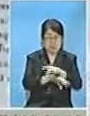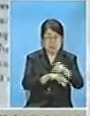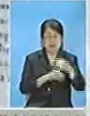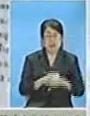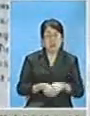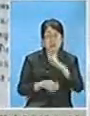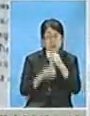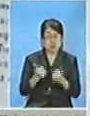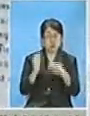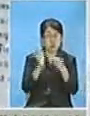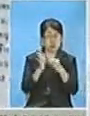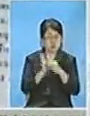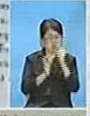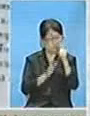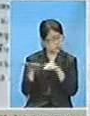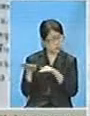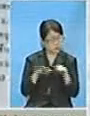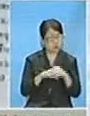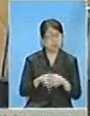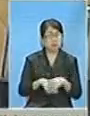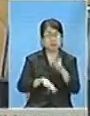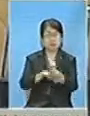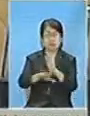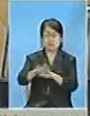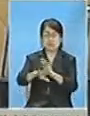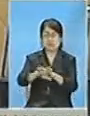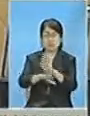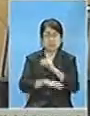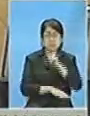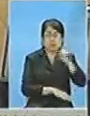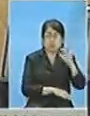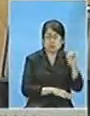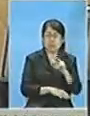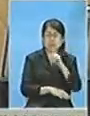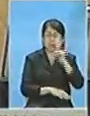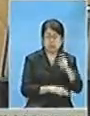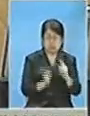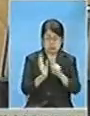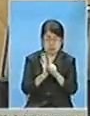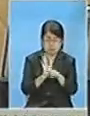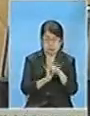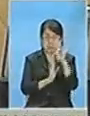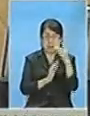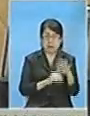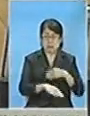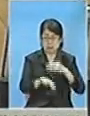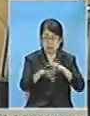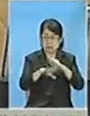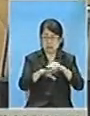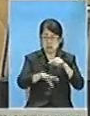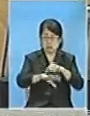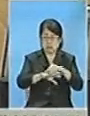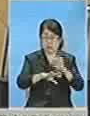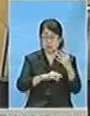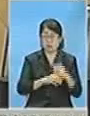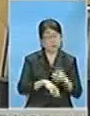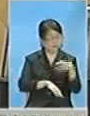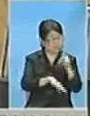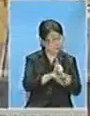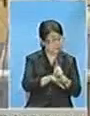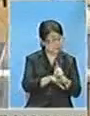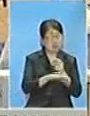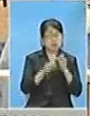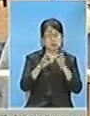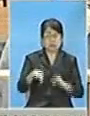มีความพร้อมในการที่จะติดตั้ง ท่านนะเมื่อไหร่ท่านจะถามเนี่ยท่านจะไป8นาทีแล้วนะฮะผมขอเตือนนะเดี๋ยว ท่านประธานเรื่องนี้เป็นเรื่องสำคัญผมก